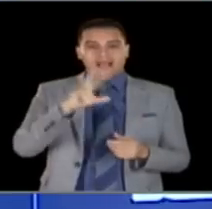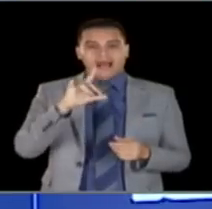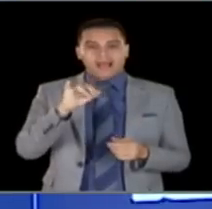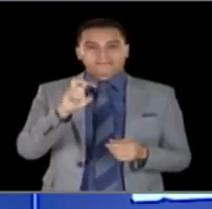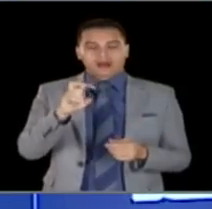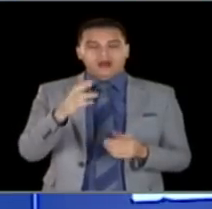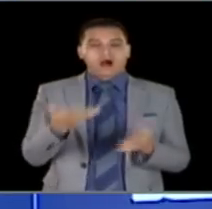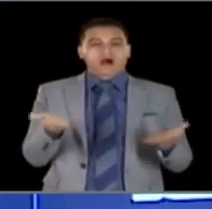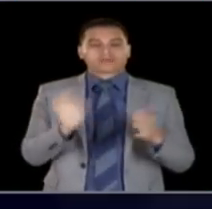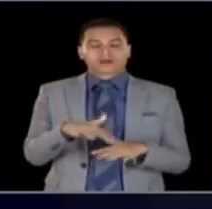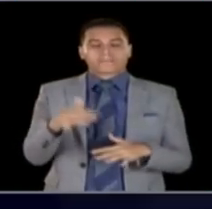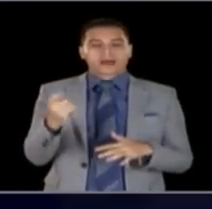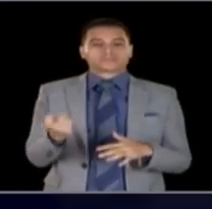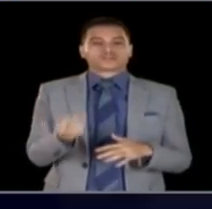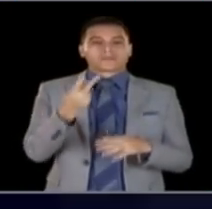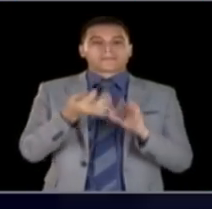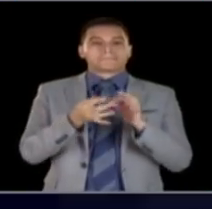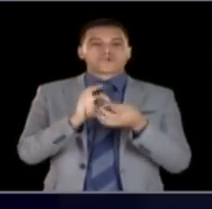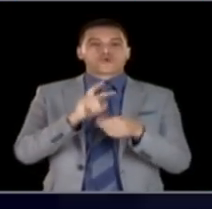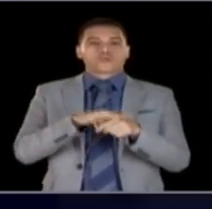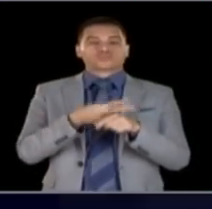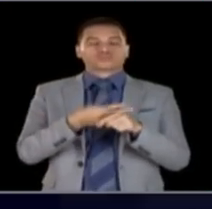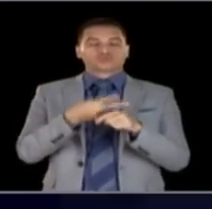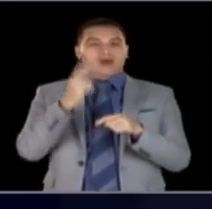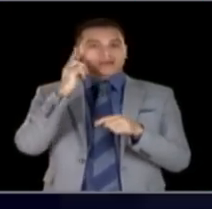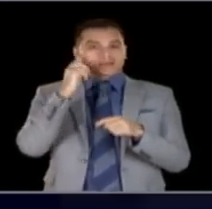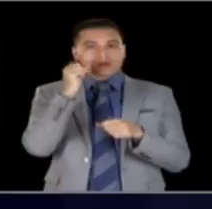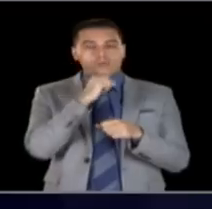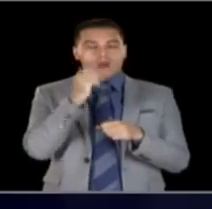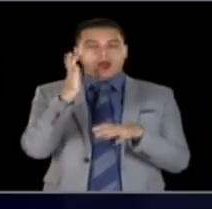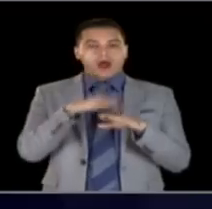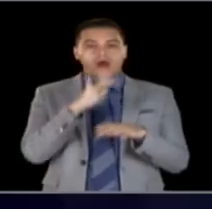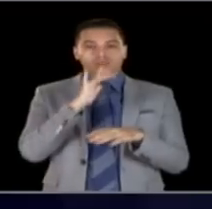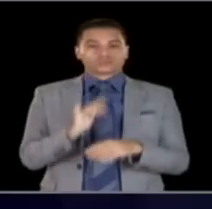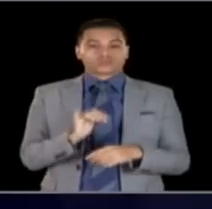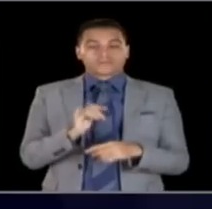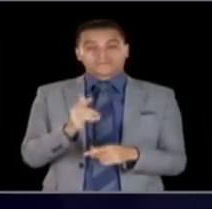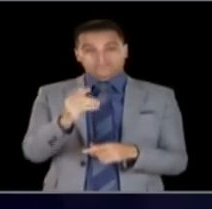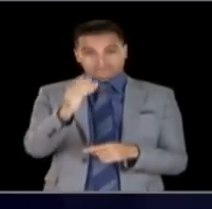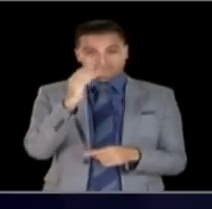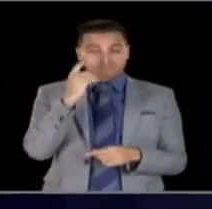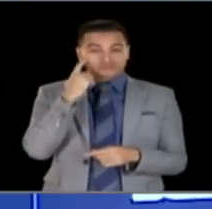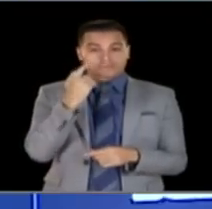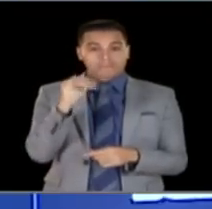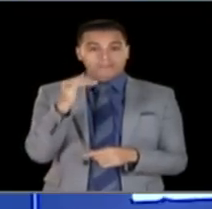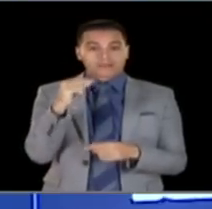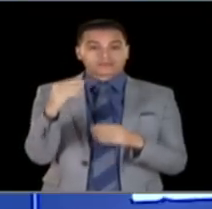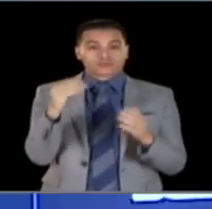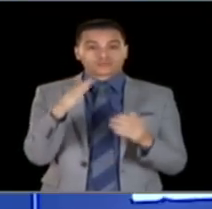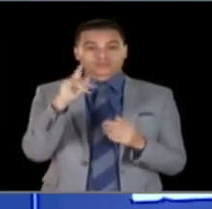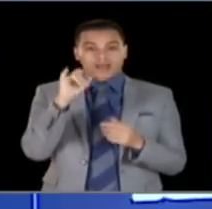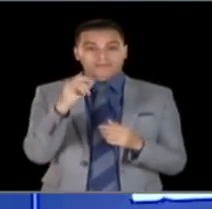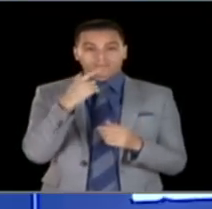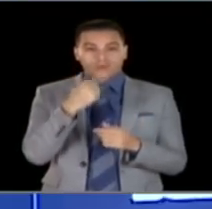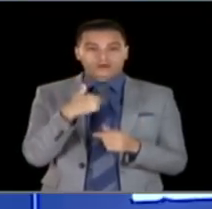أكتر من 75 مليون مشاهدة على يوتيوب. محمد حسام. انا طبعا ما انا